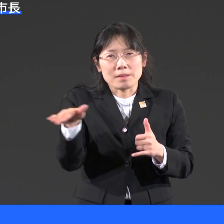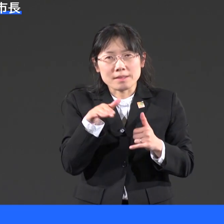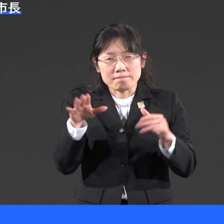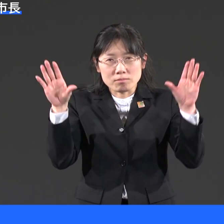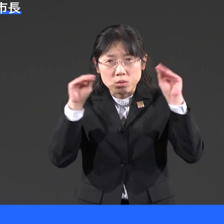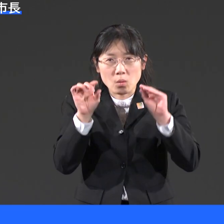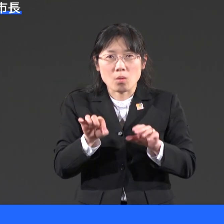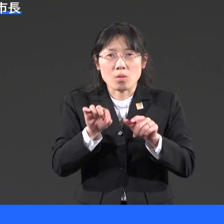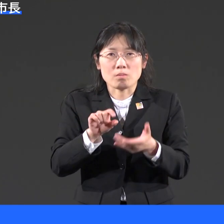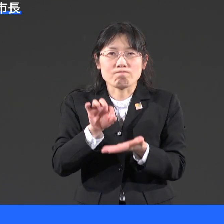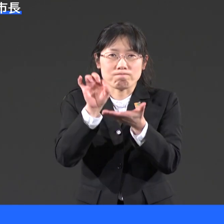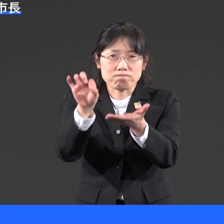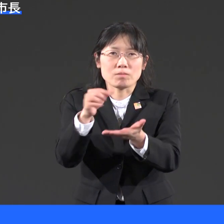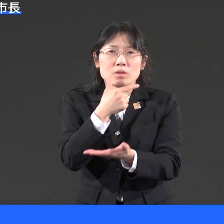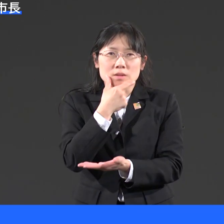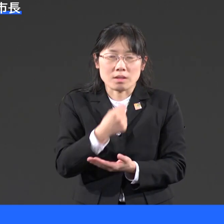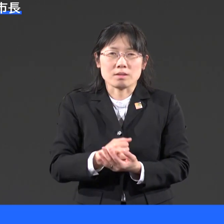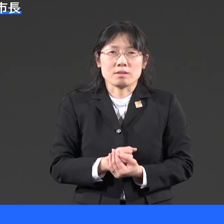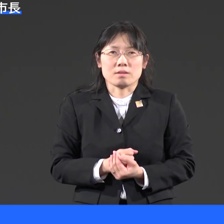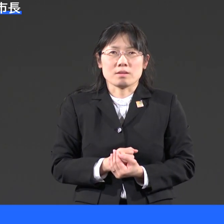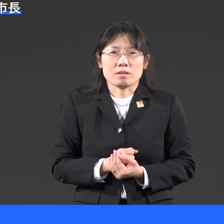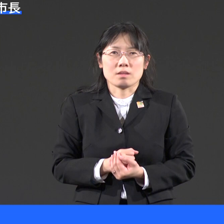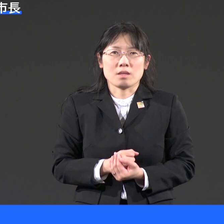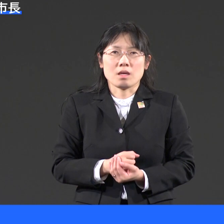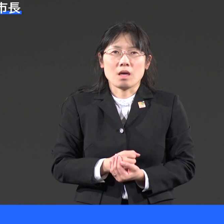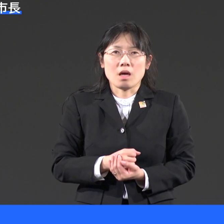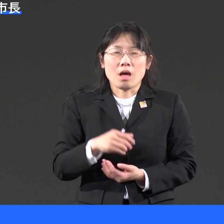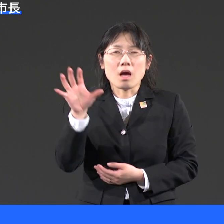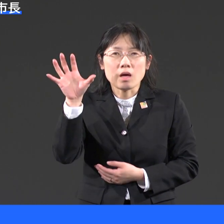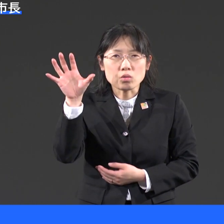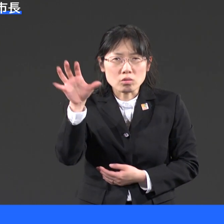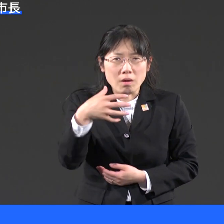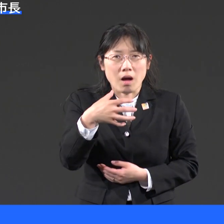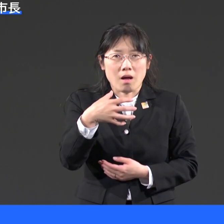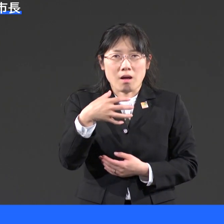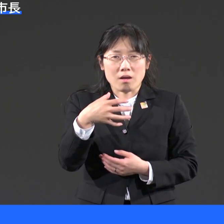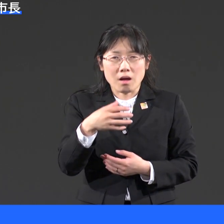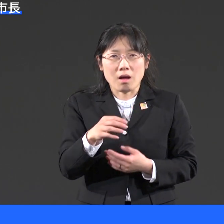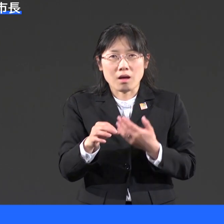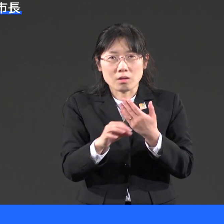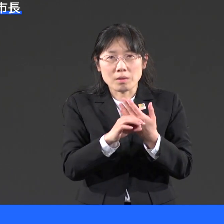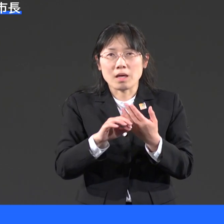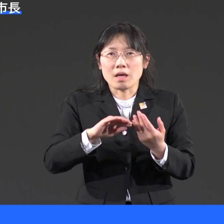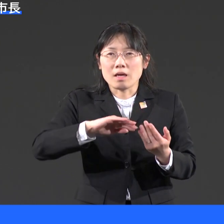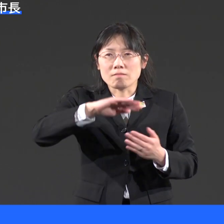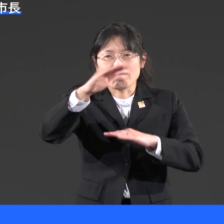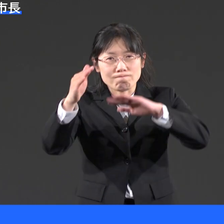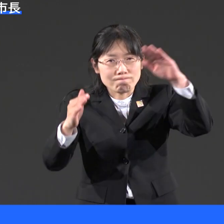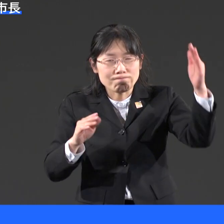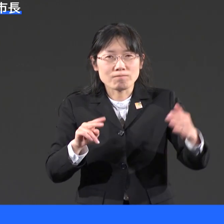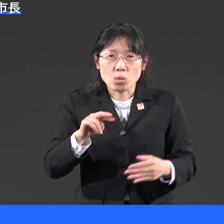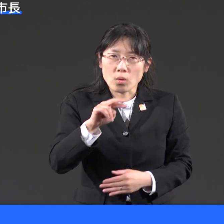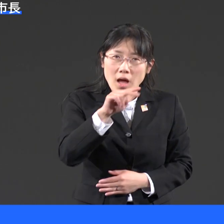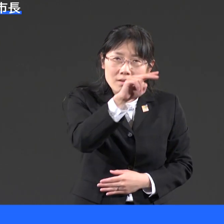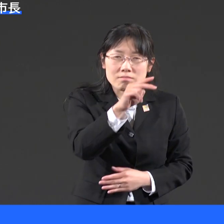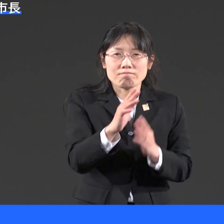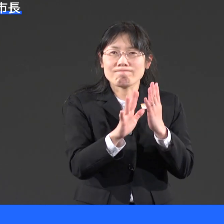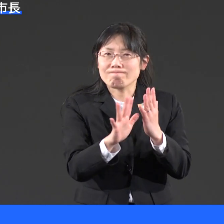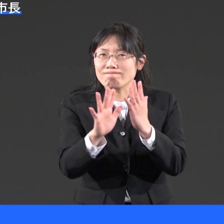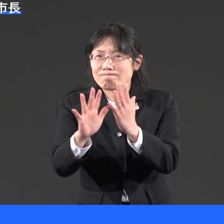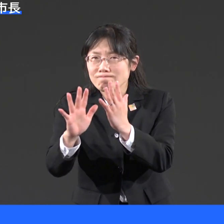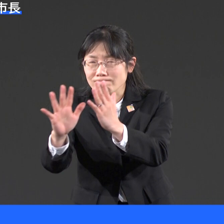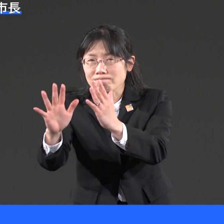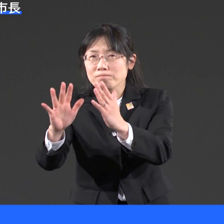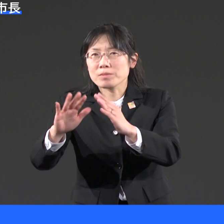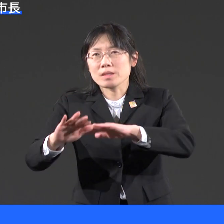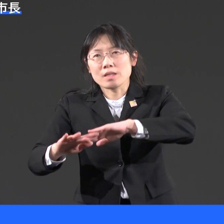思っています。あとは熊が例えば登山とかハイキングなどでですね、山に